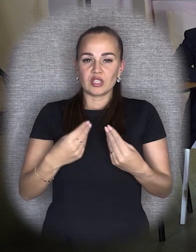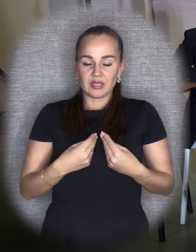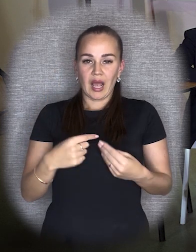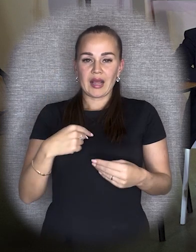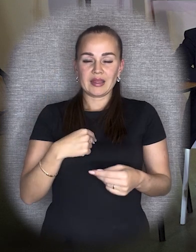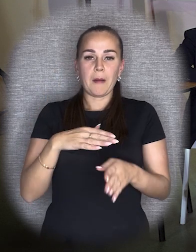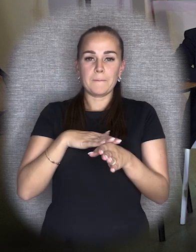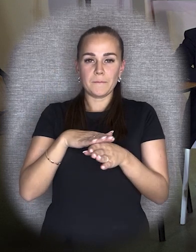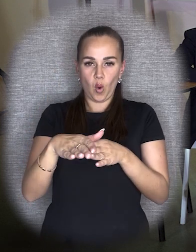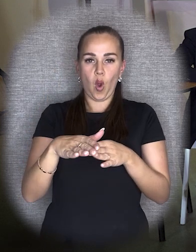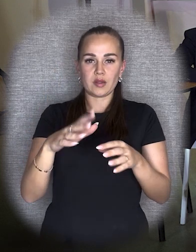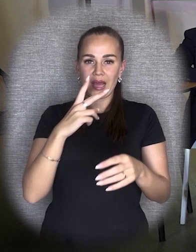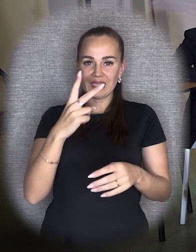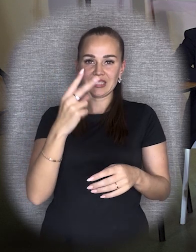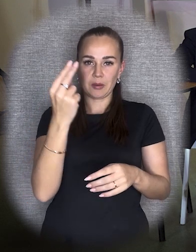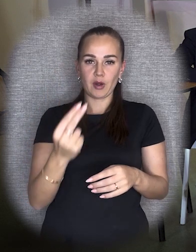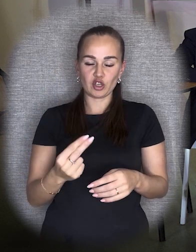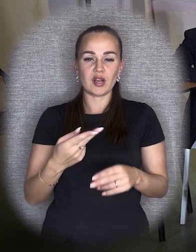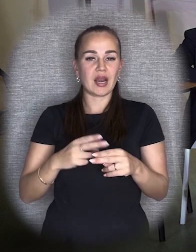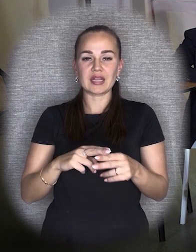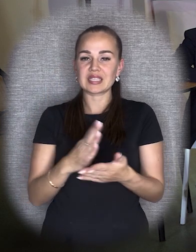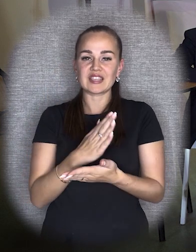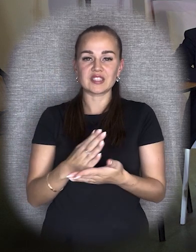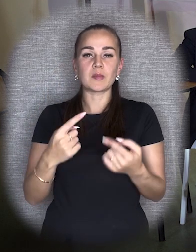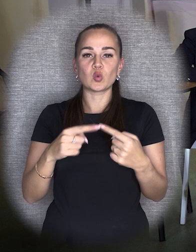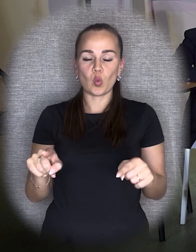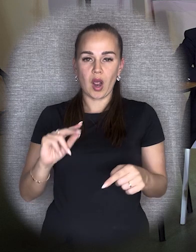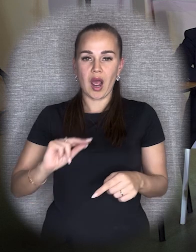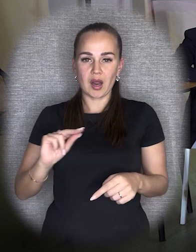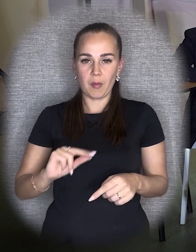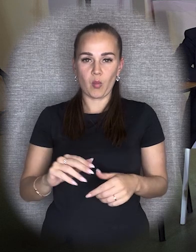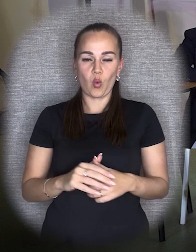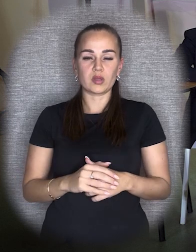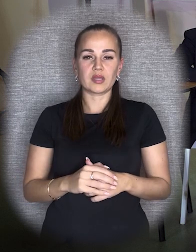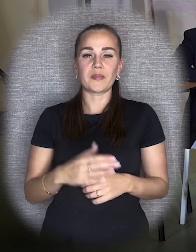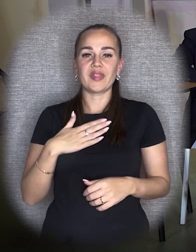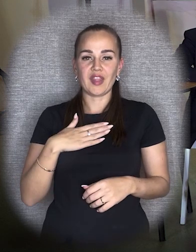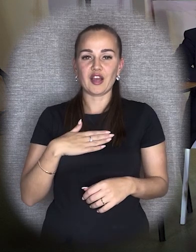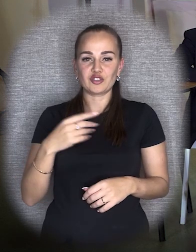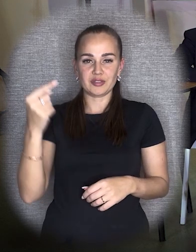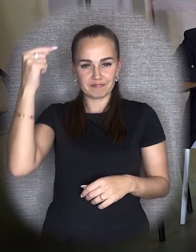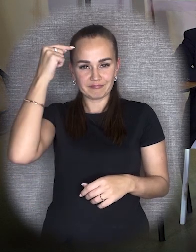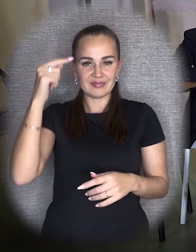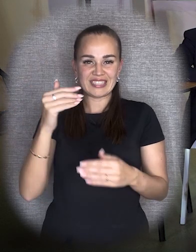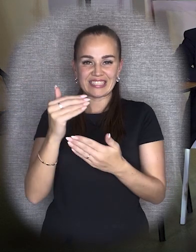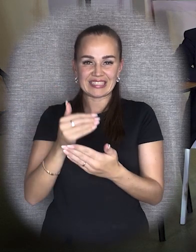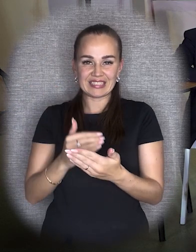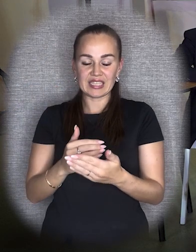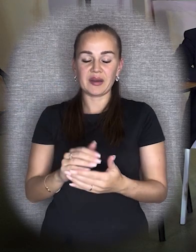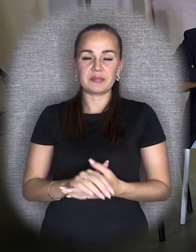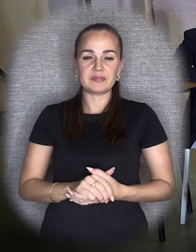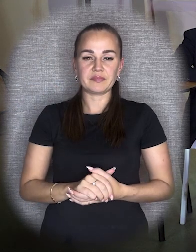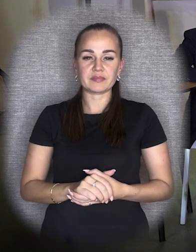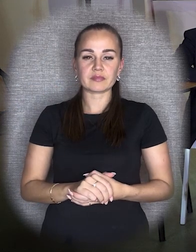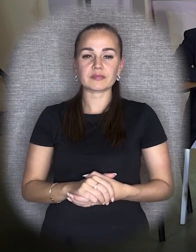объемное изображение, это совершенно другая работа всех наших чувственных систем и так далее. Поэтому,